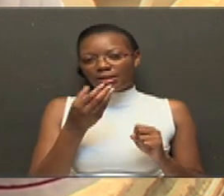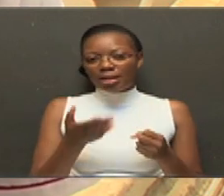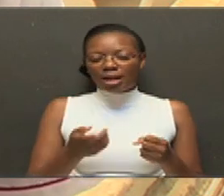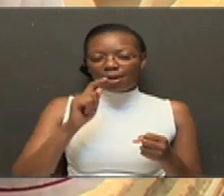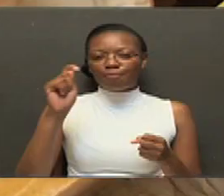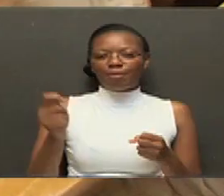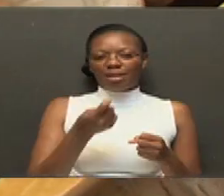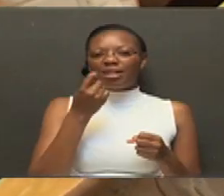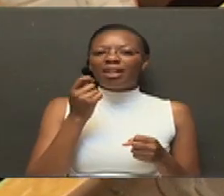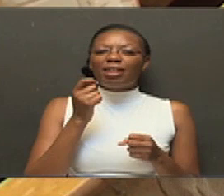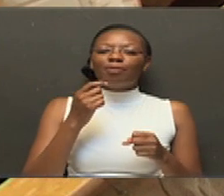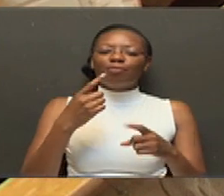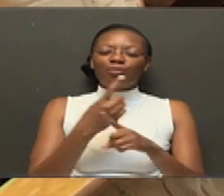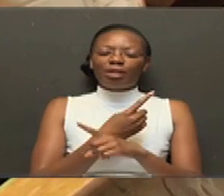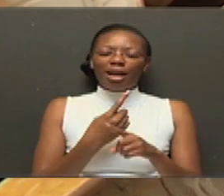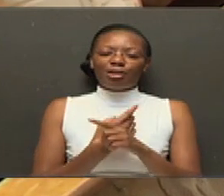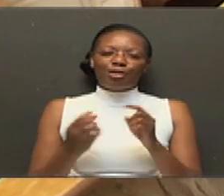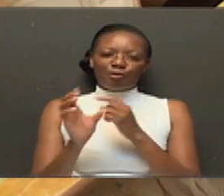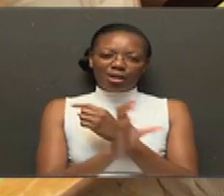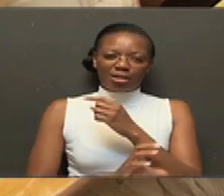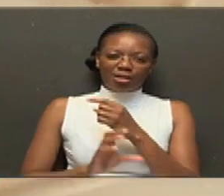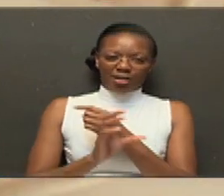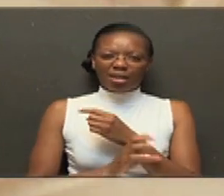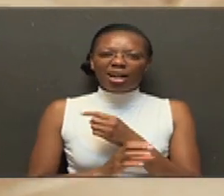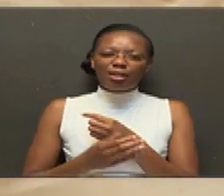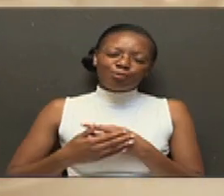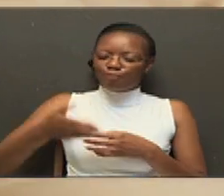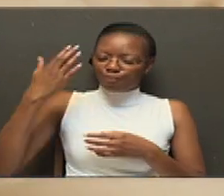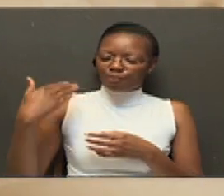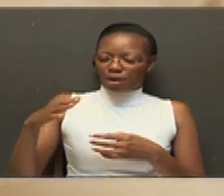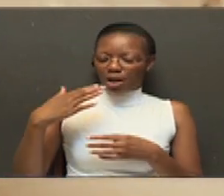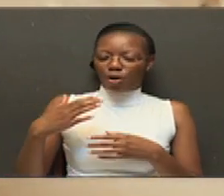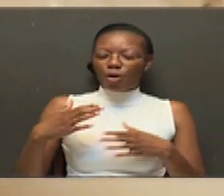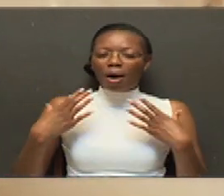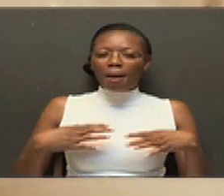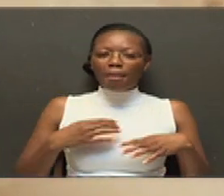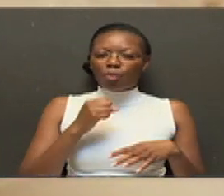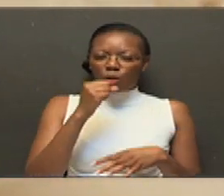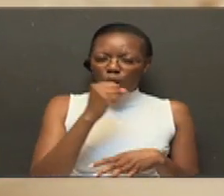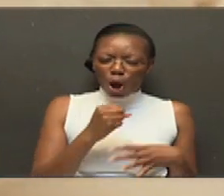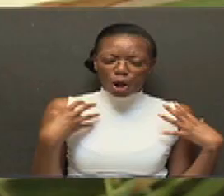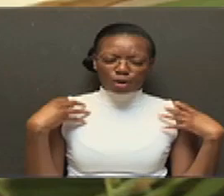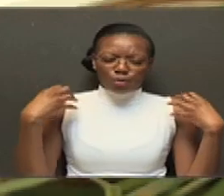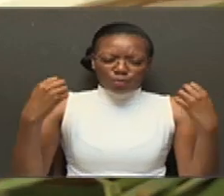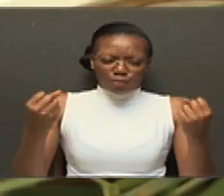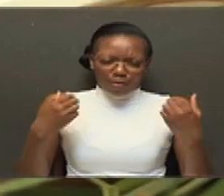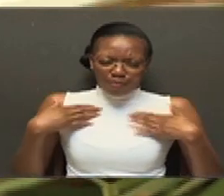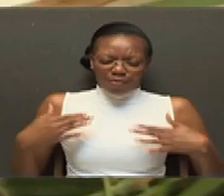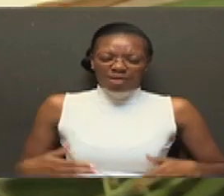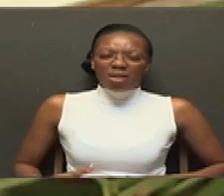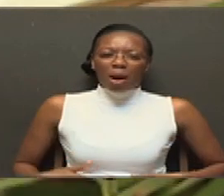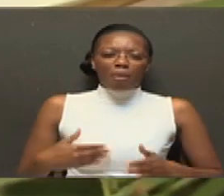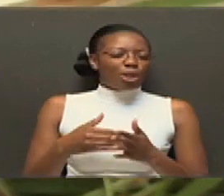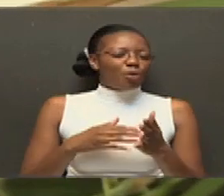ya Kenya. Mbali na nguvu tele, wazee wetu hapo kale walikuwa na madini tele mwilini mwao na